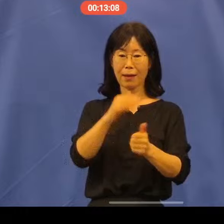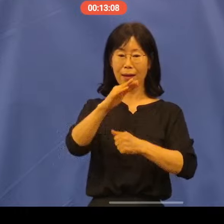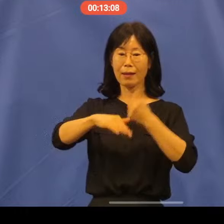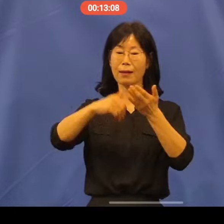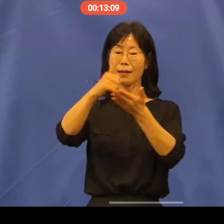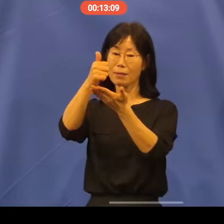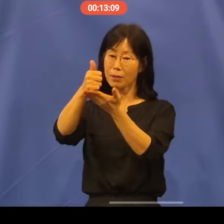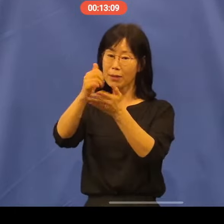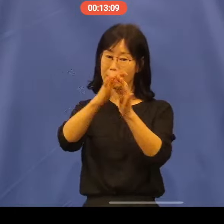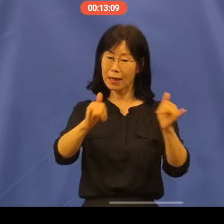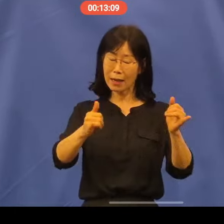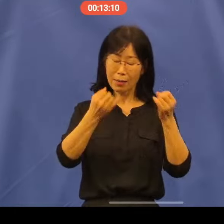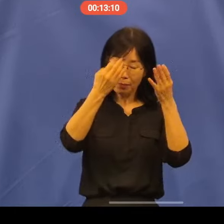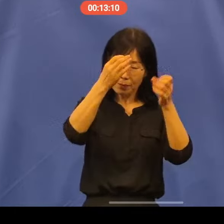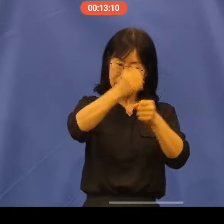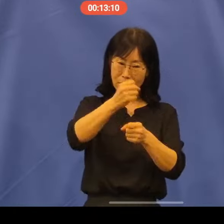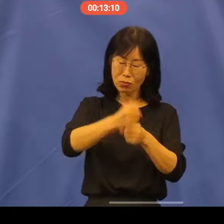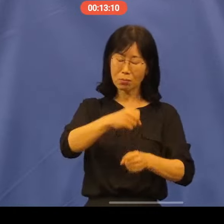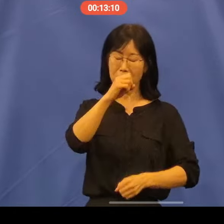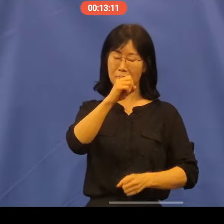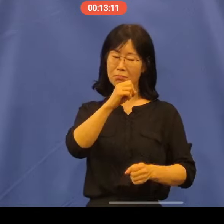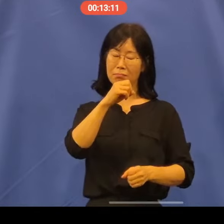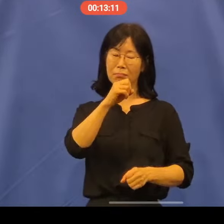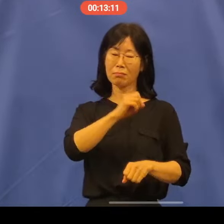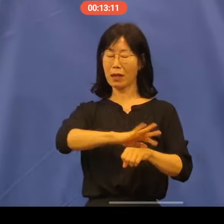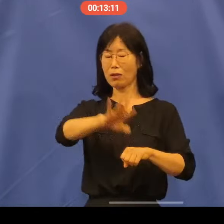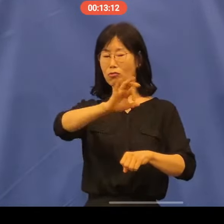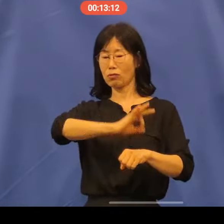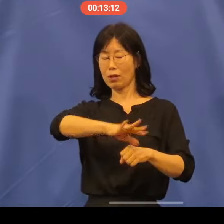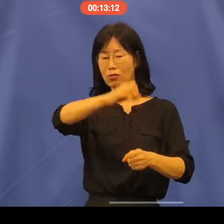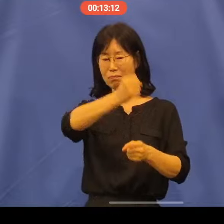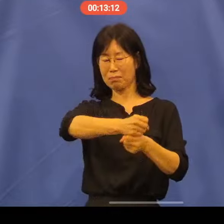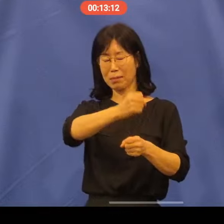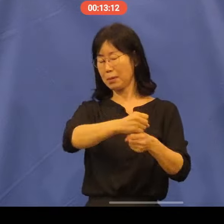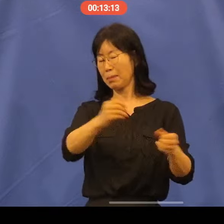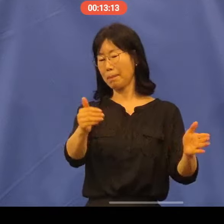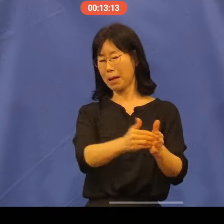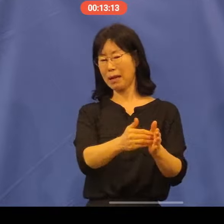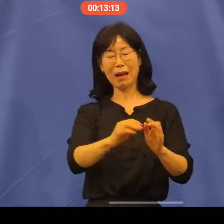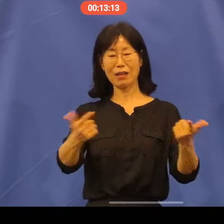더 들이신 거예요. 공을 들이신 거예요. 다 만드시고 난 다음에 마지막